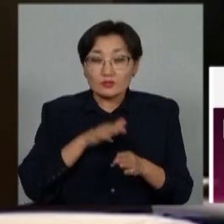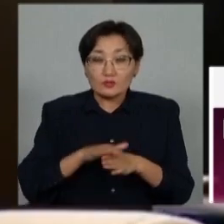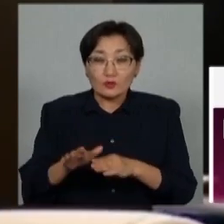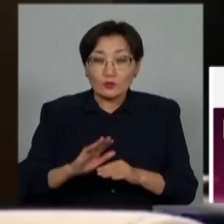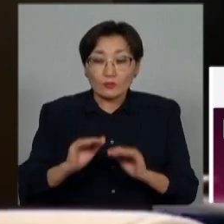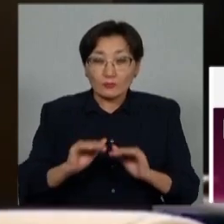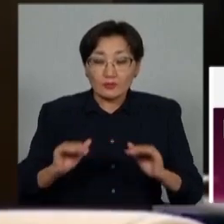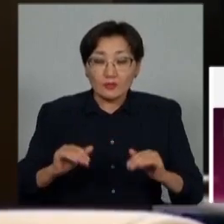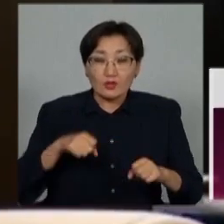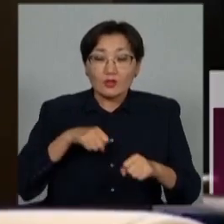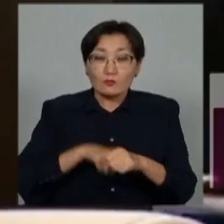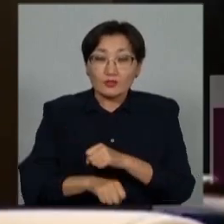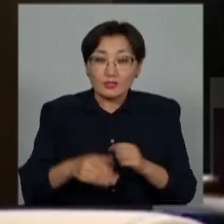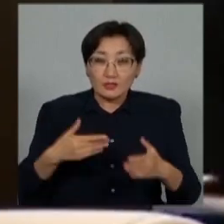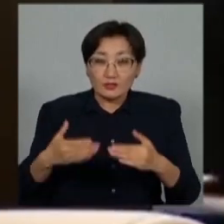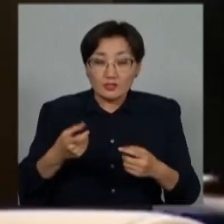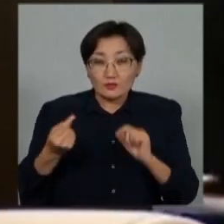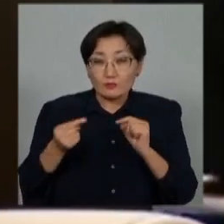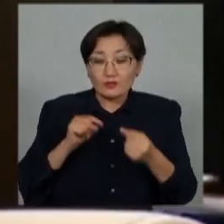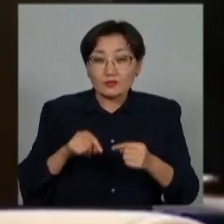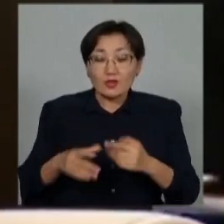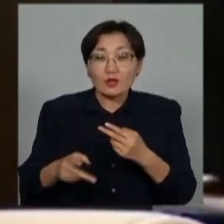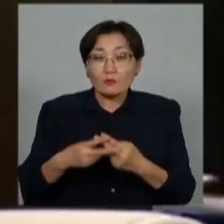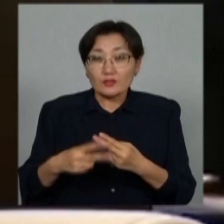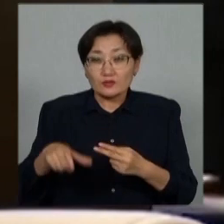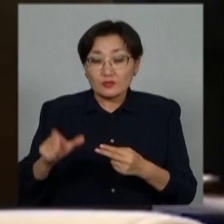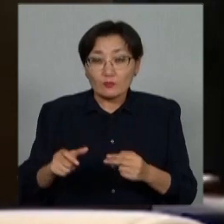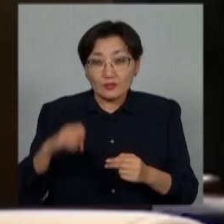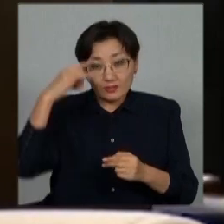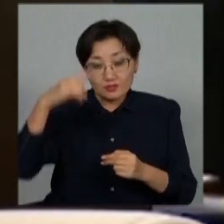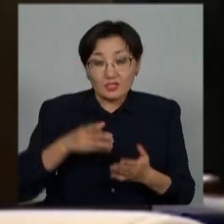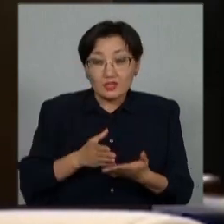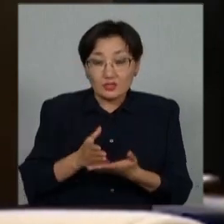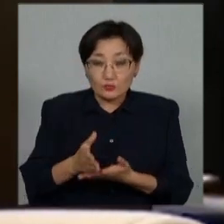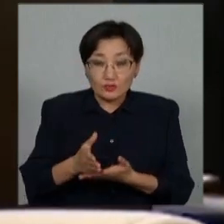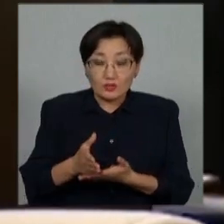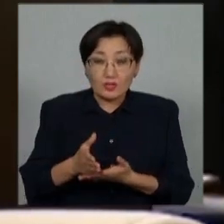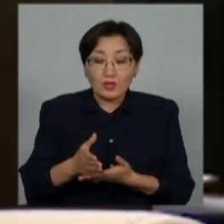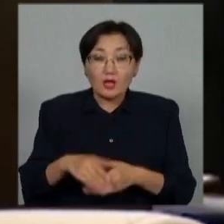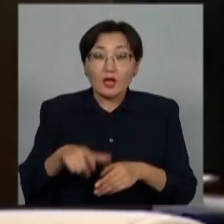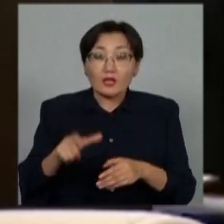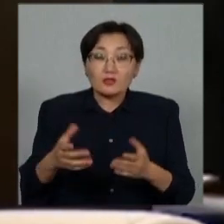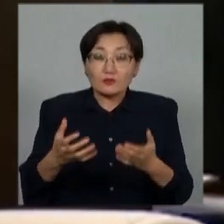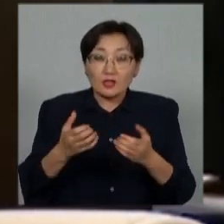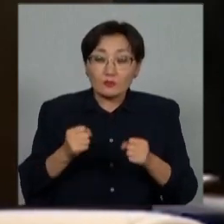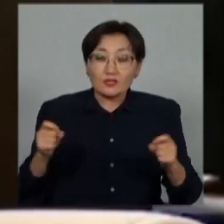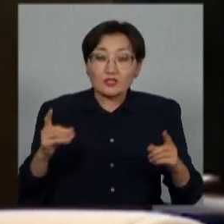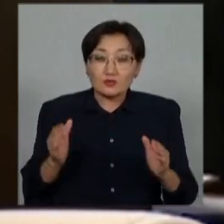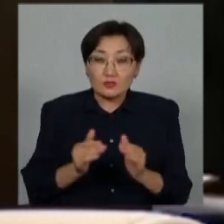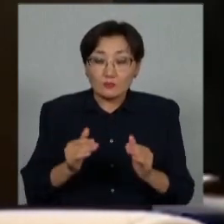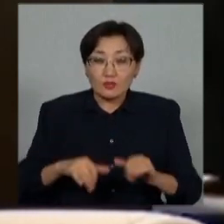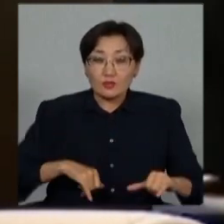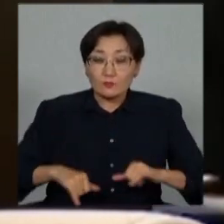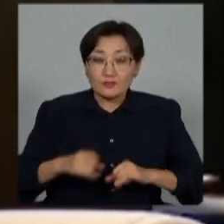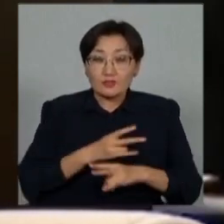жыныстық тиіспеушілігіне қарсы қылмыстар үшін сотталғандардың біздің елге келуін, Қазақстан Республикасының азаматтығын алуын шектеу,